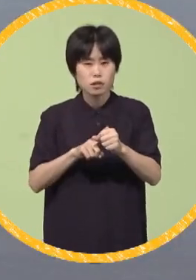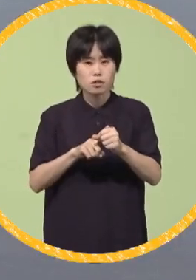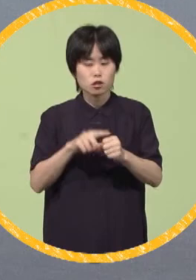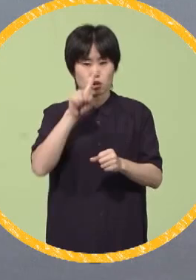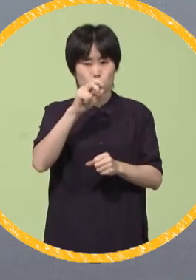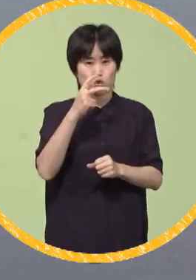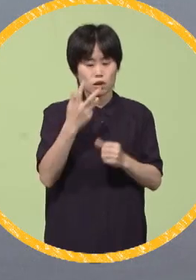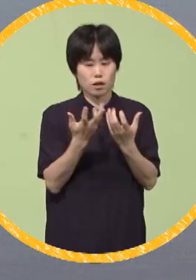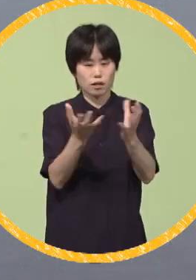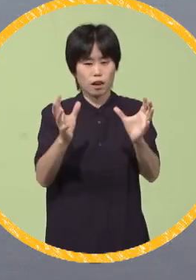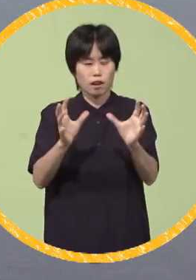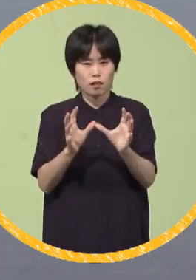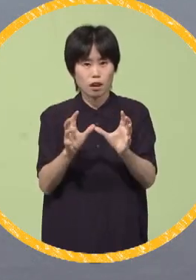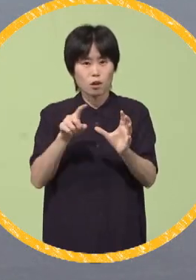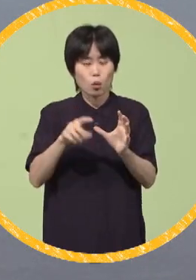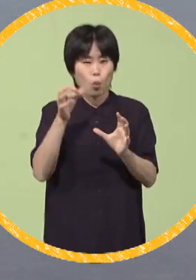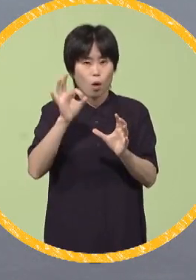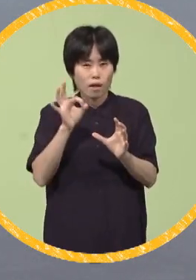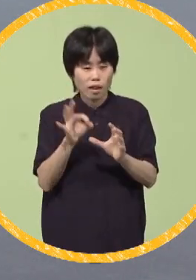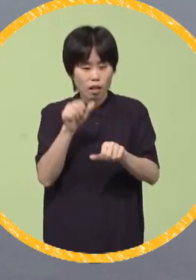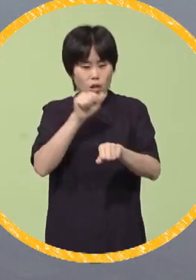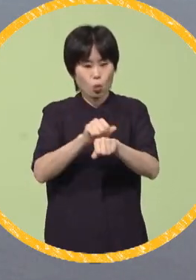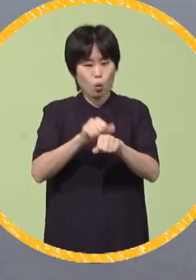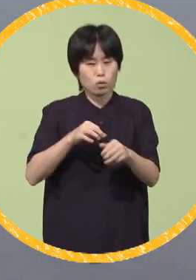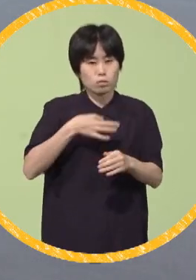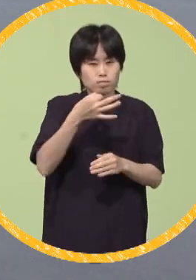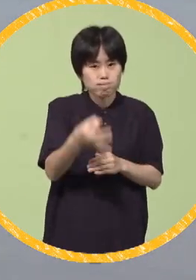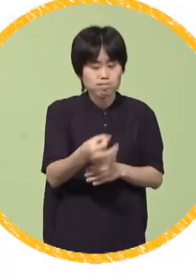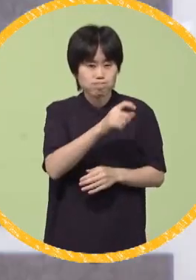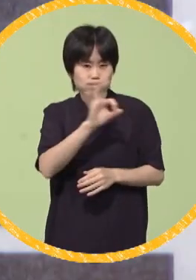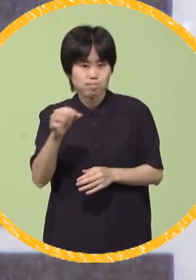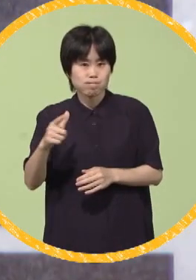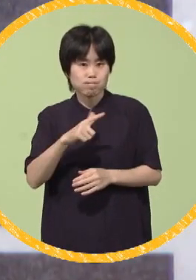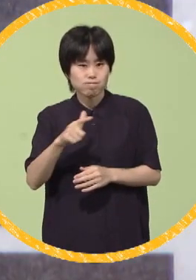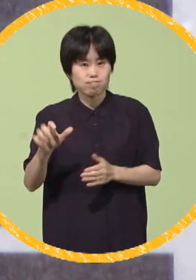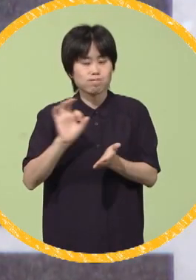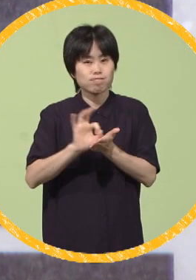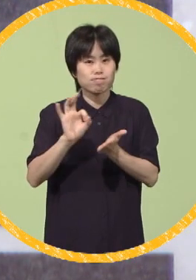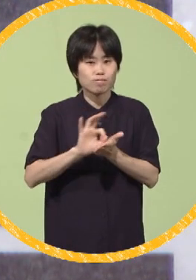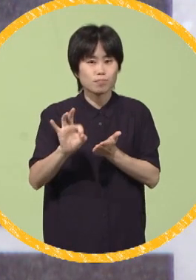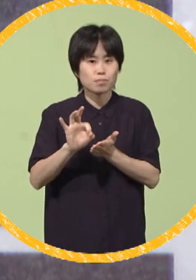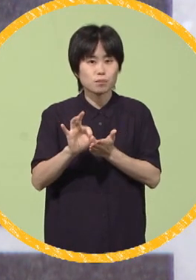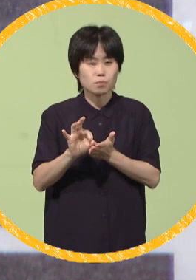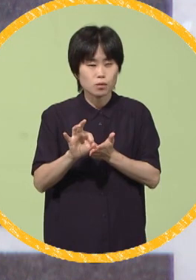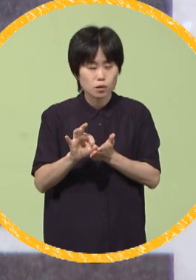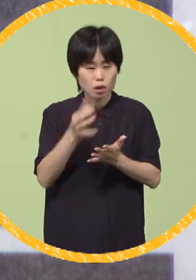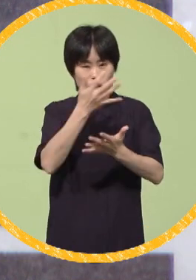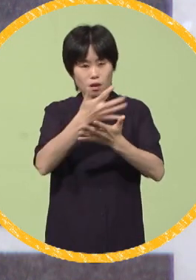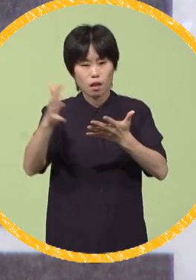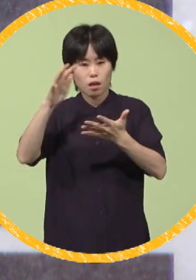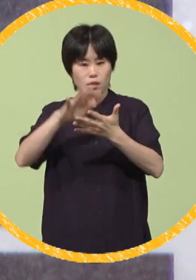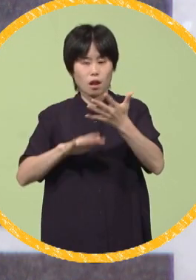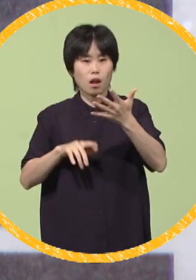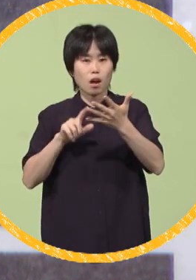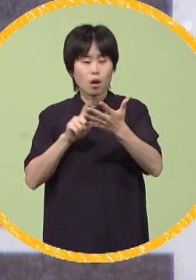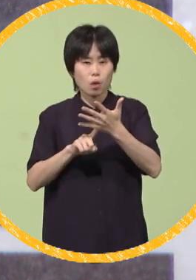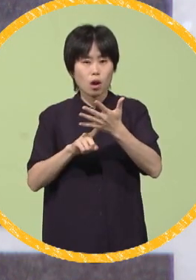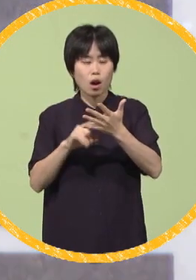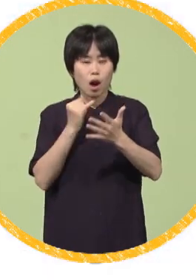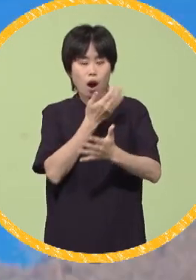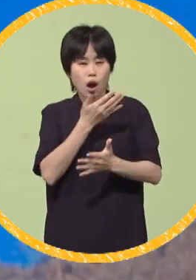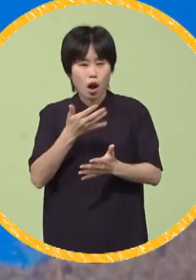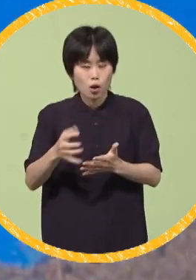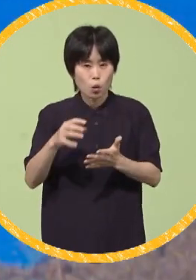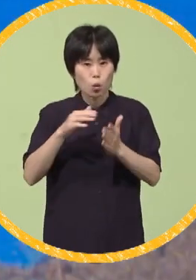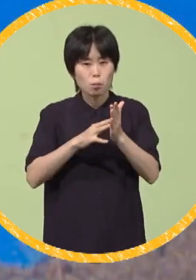団体が参加した調査費用や道具の購入などに使われ、収集された貴重なデータが海洋のプラゴミ